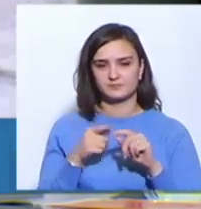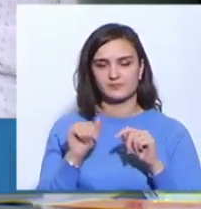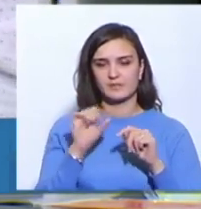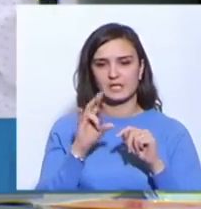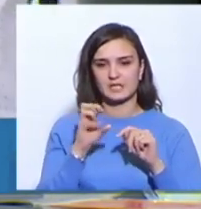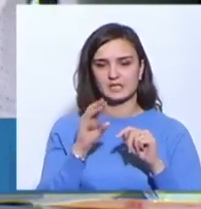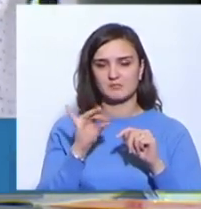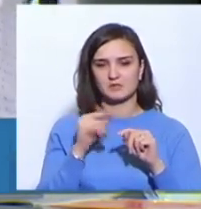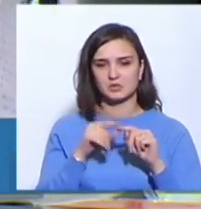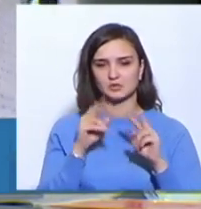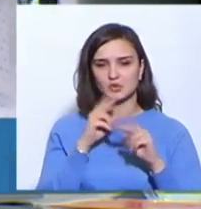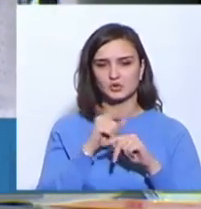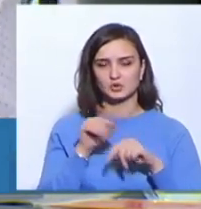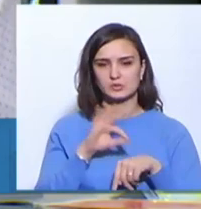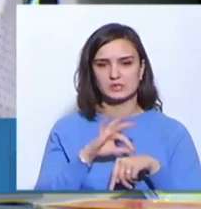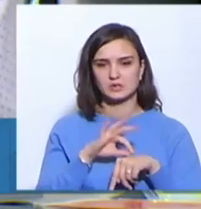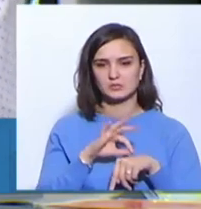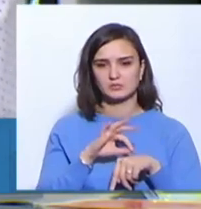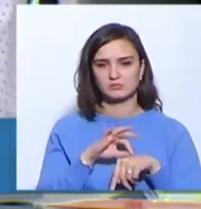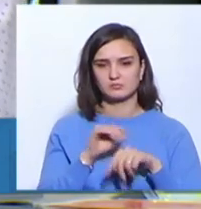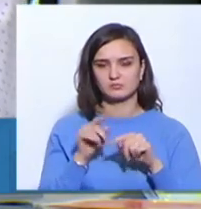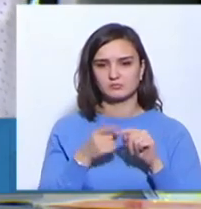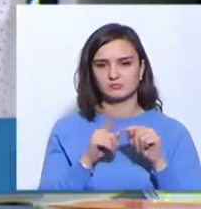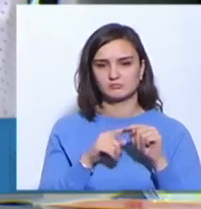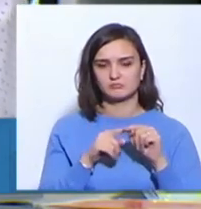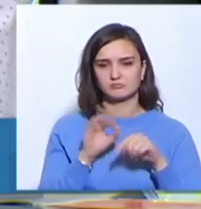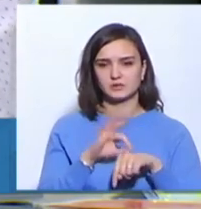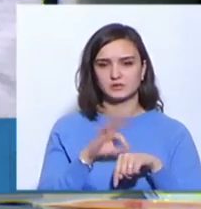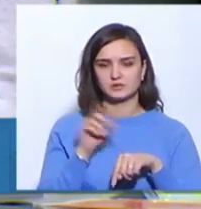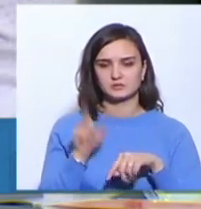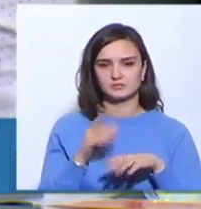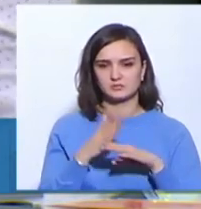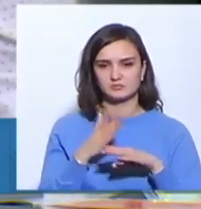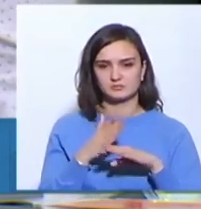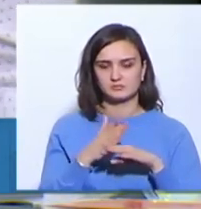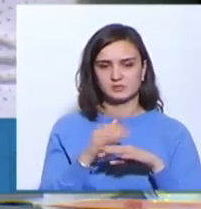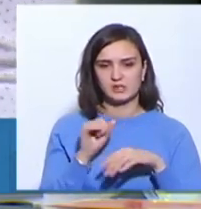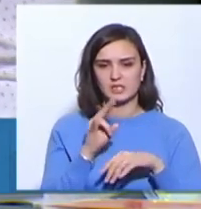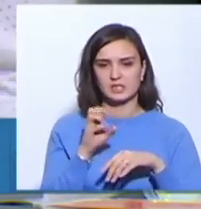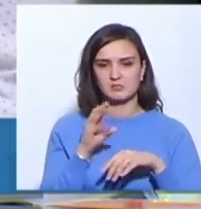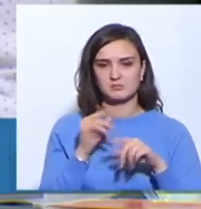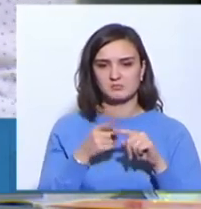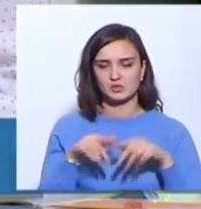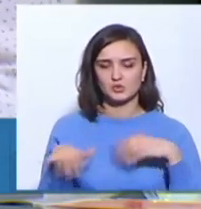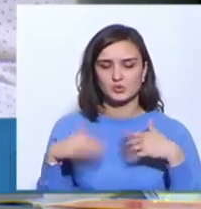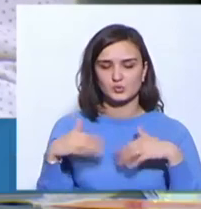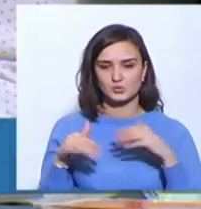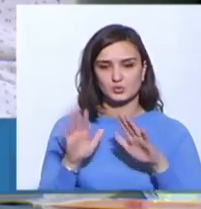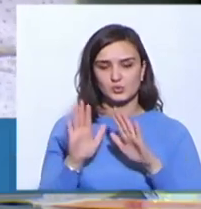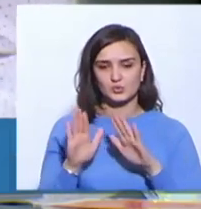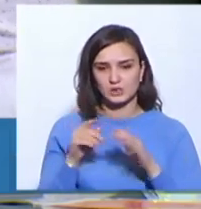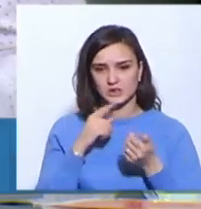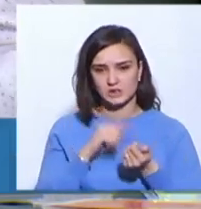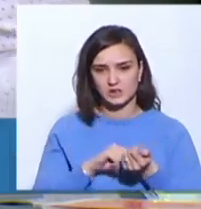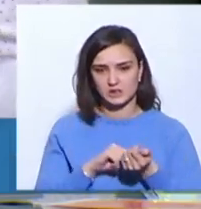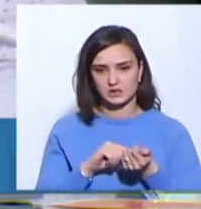ანემია, ტოქსიკური ანემიური სინდრომი, ანუ პაციენტს აქვს ანემია, სისუსტე, ოღონდ